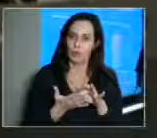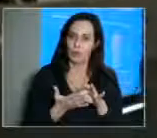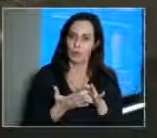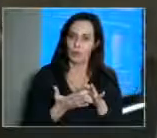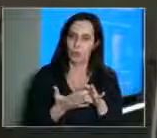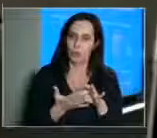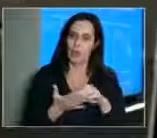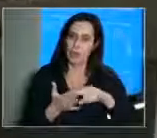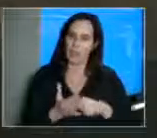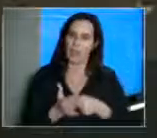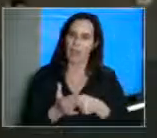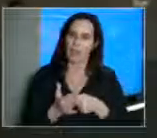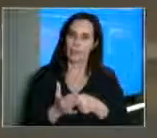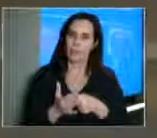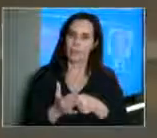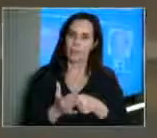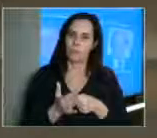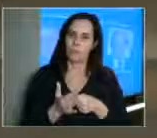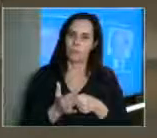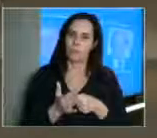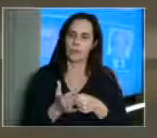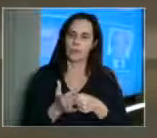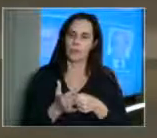את היעדים האלו, כן?